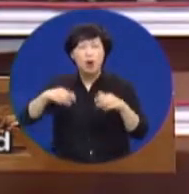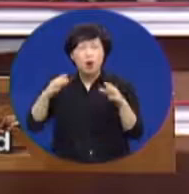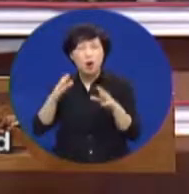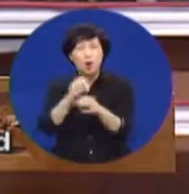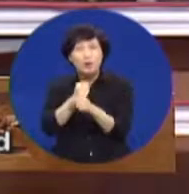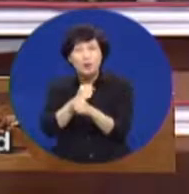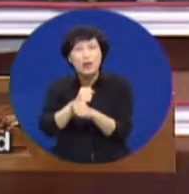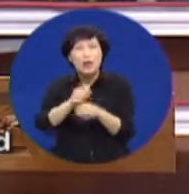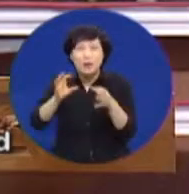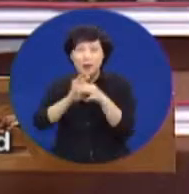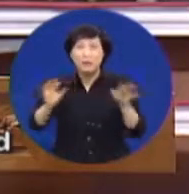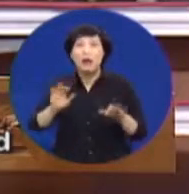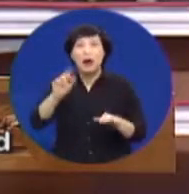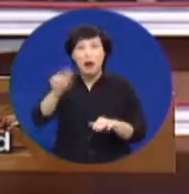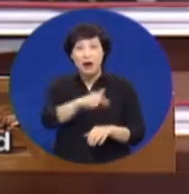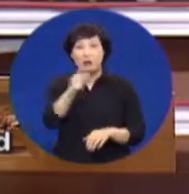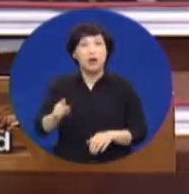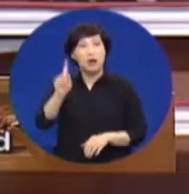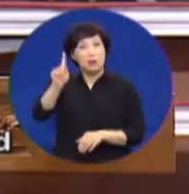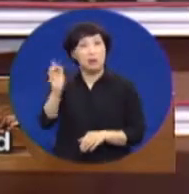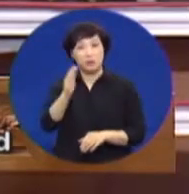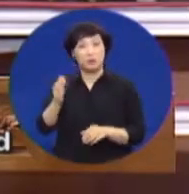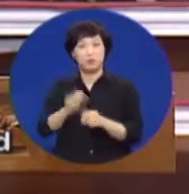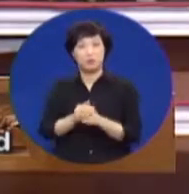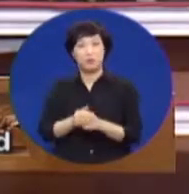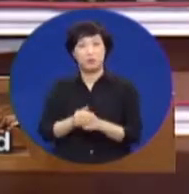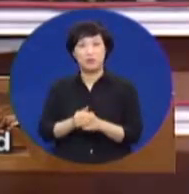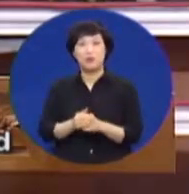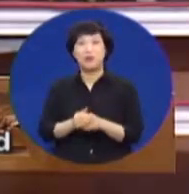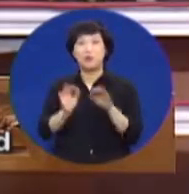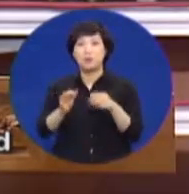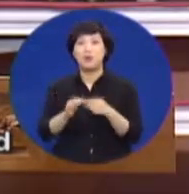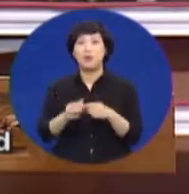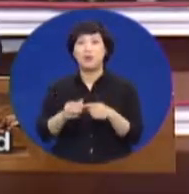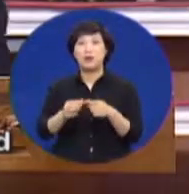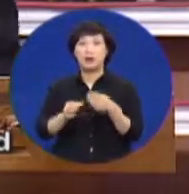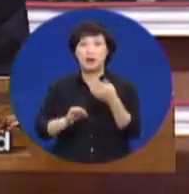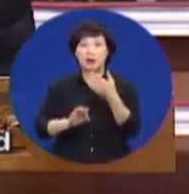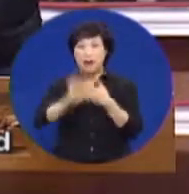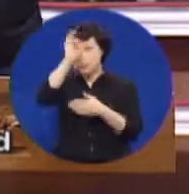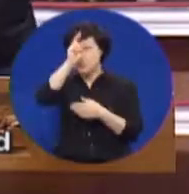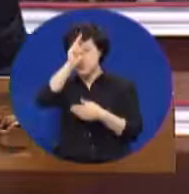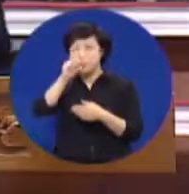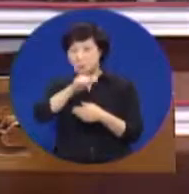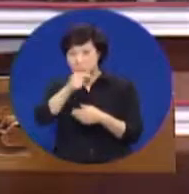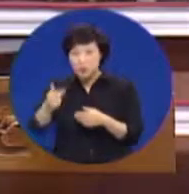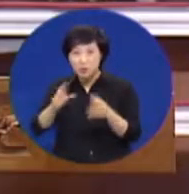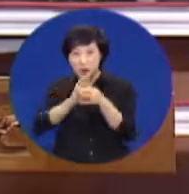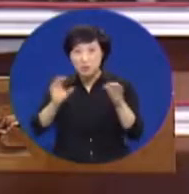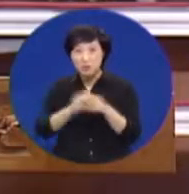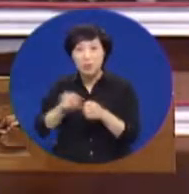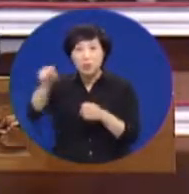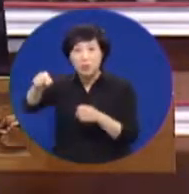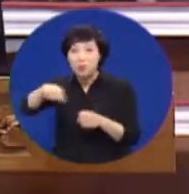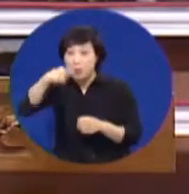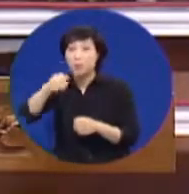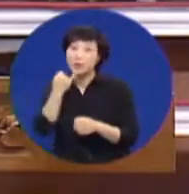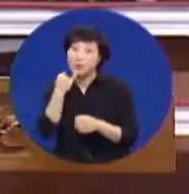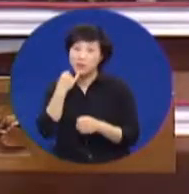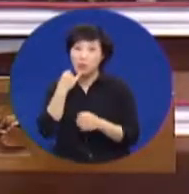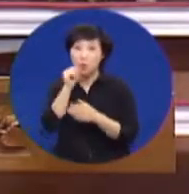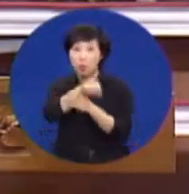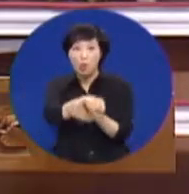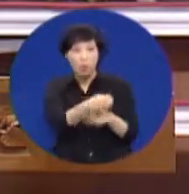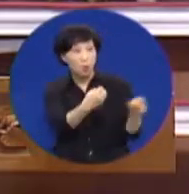언제든지 하루에 한 번은 가고 싶을 때 거기 가라. 아 그런다 이 말입니다. 아, 이분이